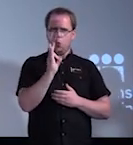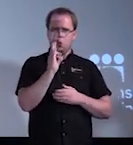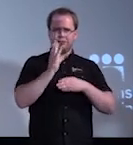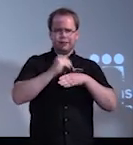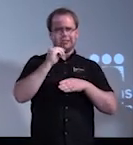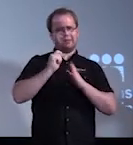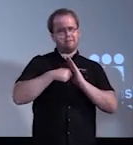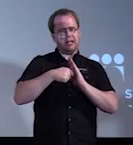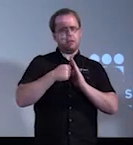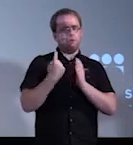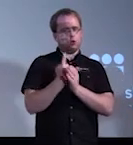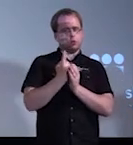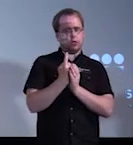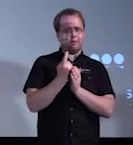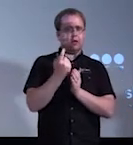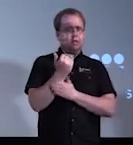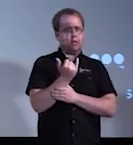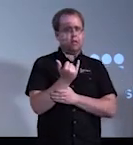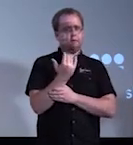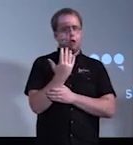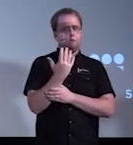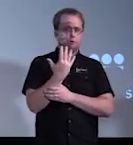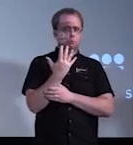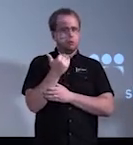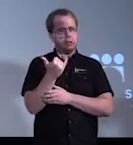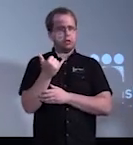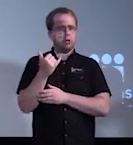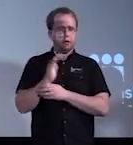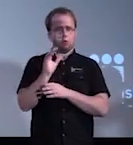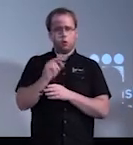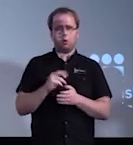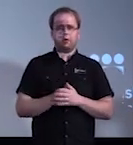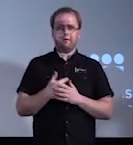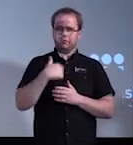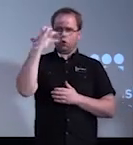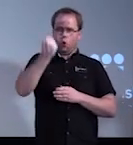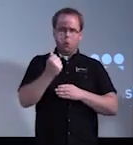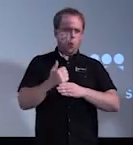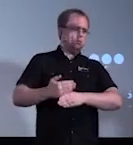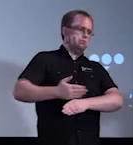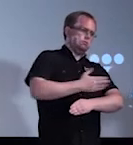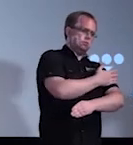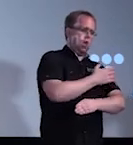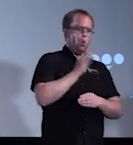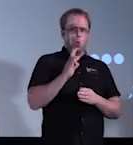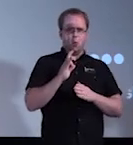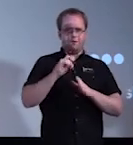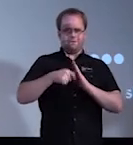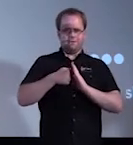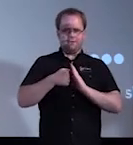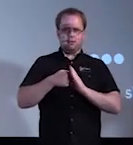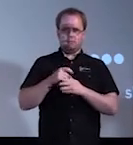om 10 år och 20 år. Det ska bli spännande att se vilka förändringar som kommer göras. Vi ska komma ihåg var vi kommer ifrån och hur filmavtalet, det hårt